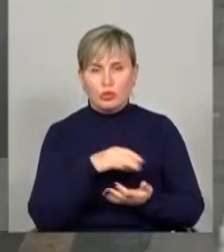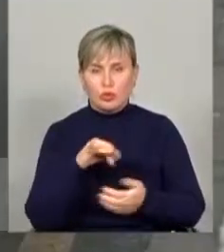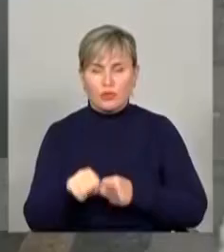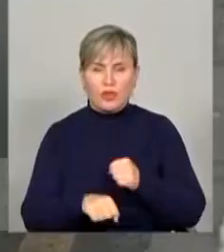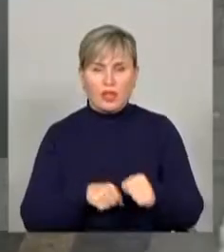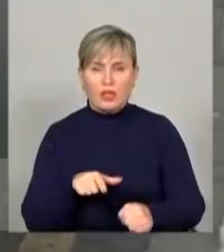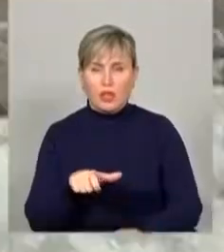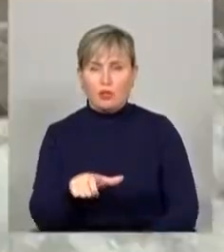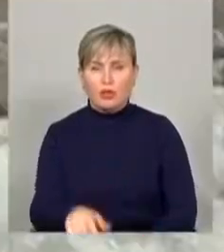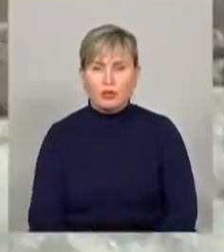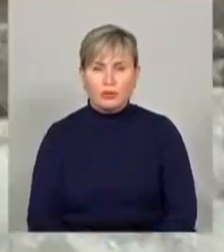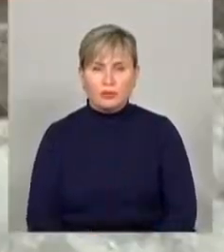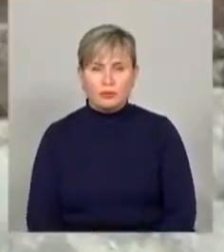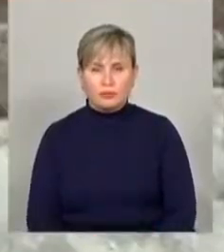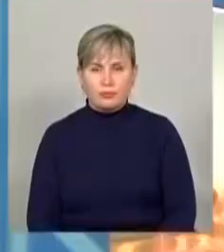велодороги.